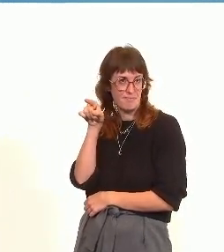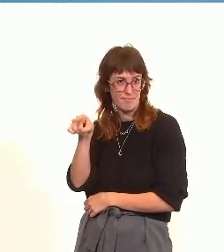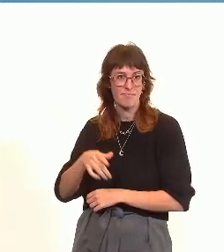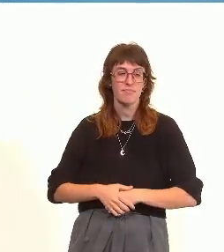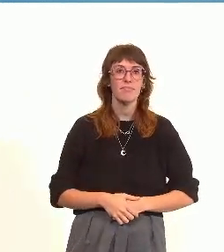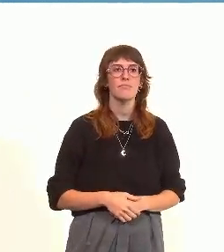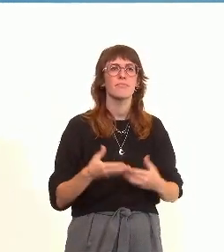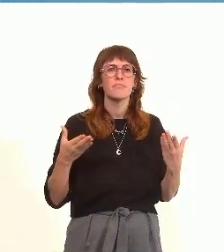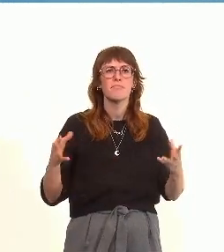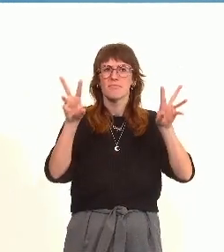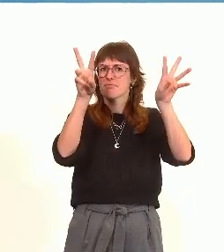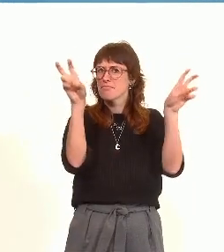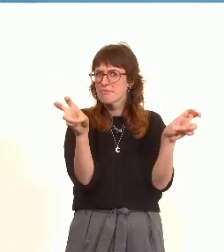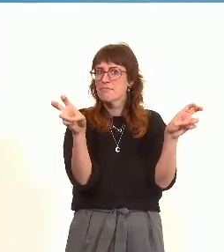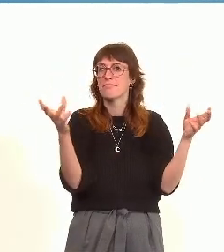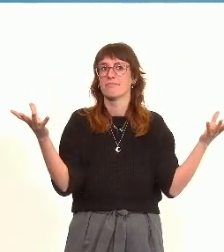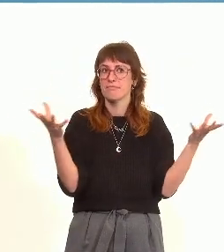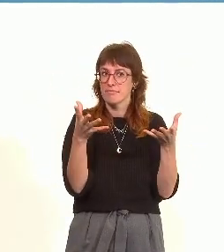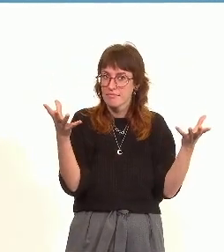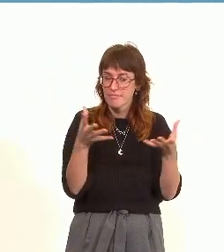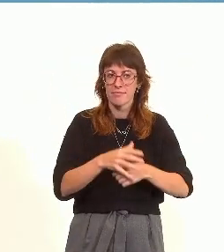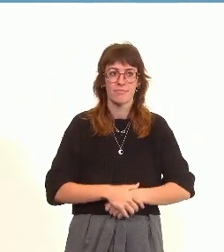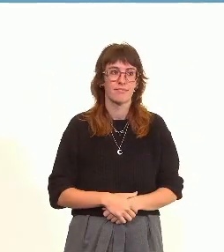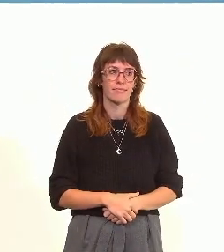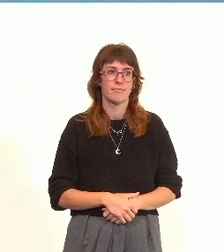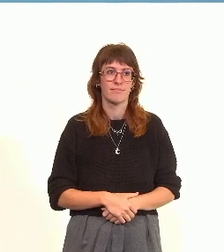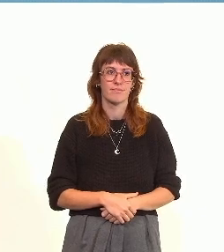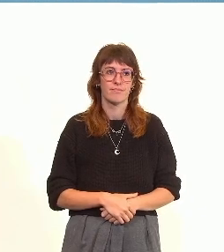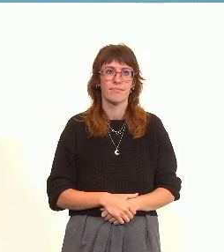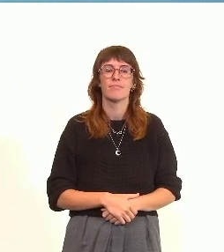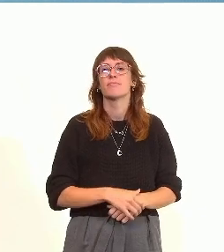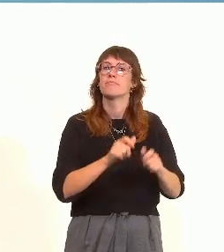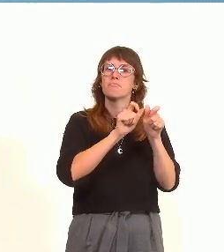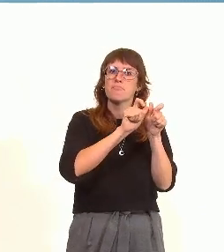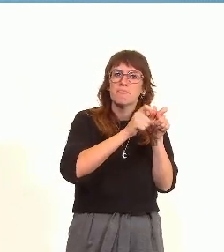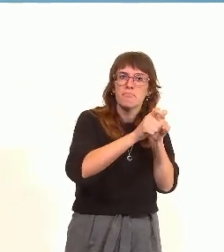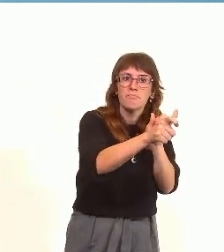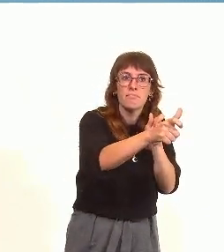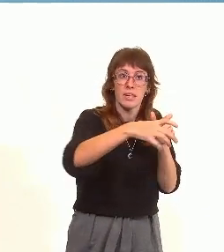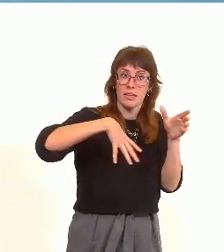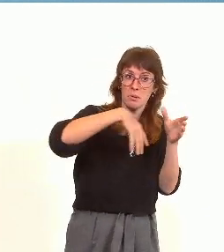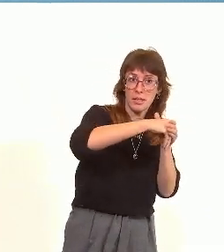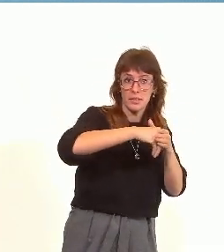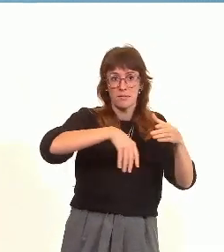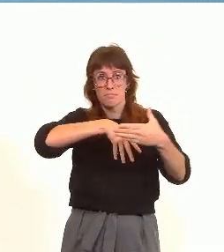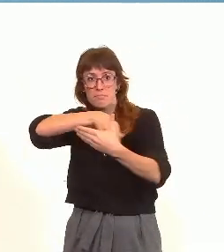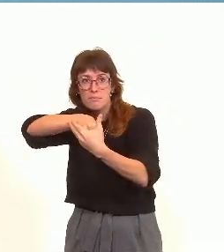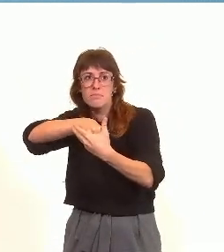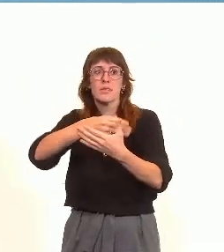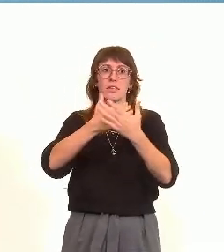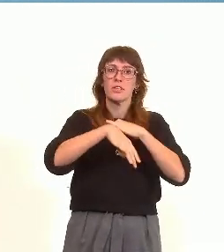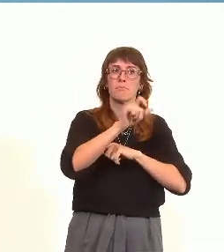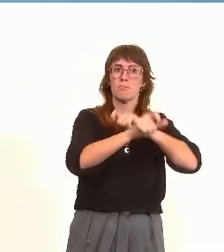mieux analyser, mieux éclairer surtout la manière dont se déploient les démarches de participation dans le champ du grand âge et du